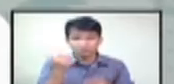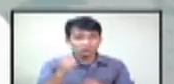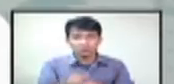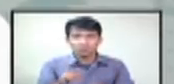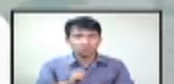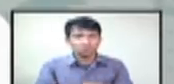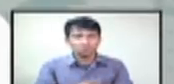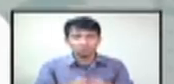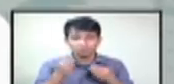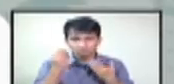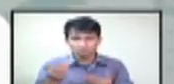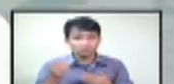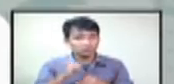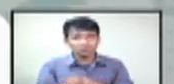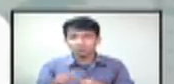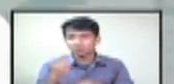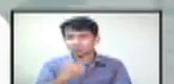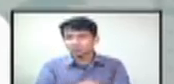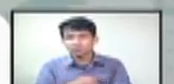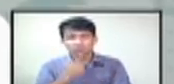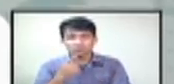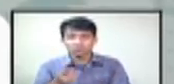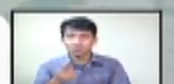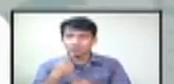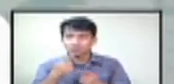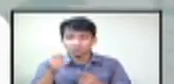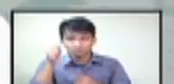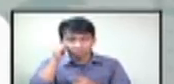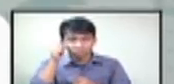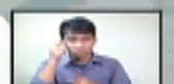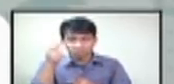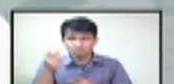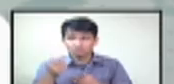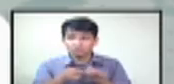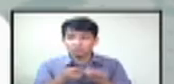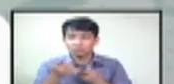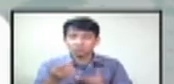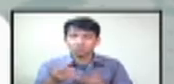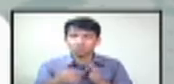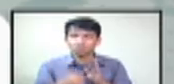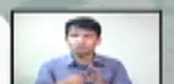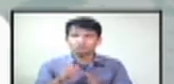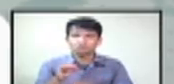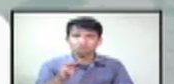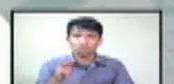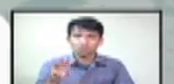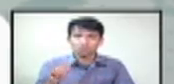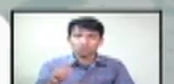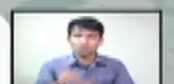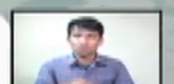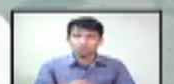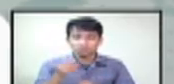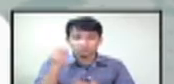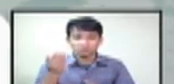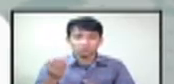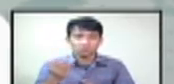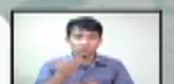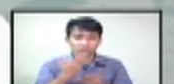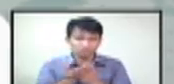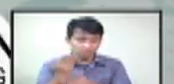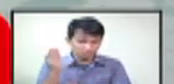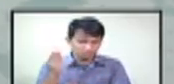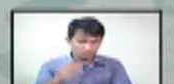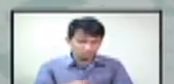oras, anong araw, si Ginoong Arnel Ignacio, Deputy Administrator ng OWA. Sir Arnel, magandang